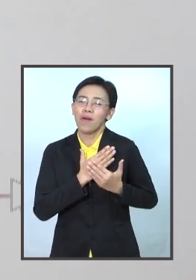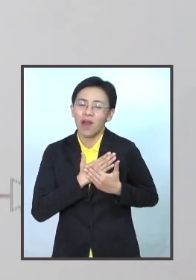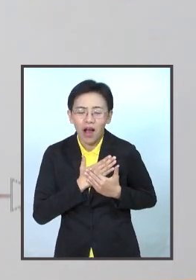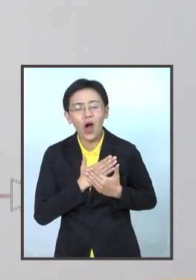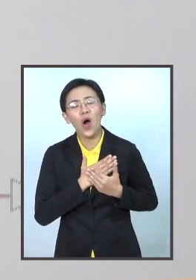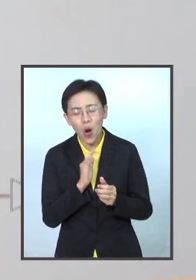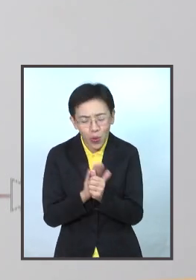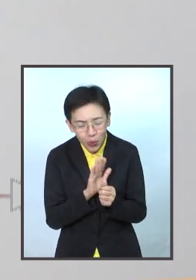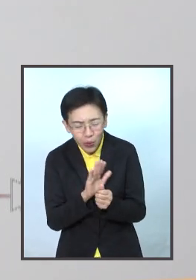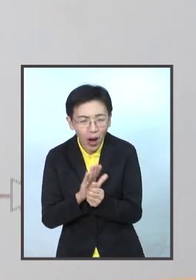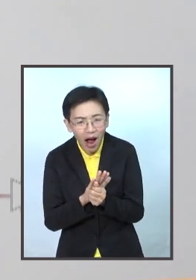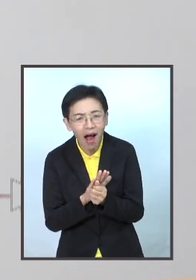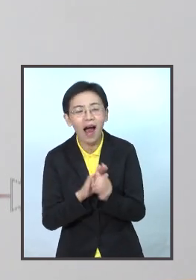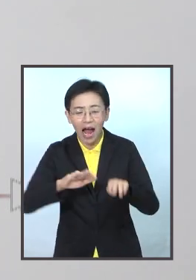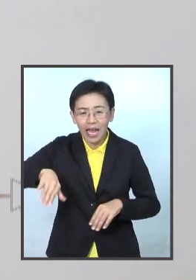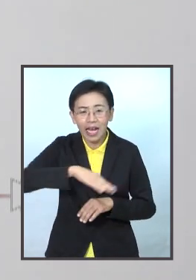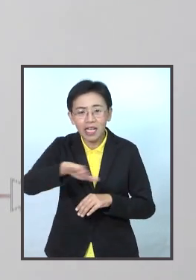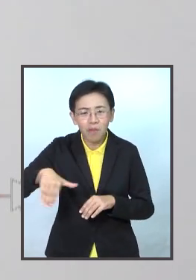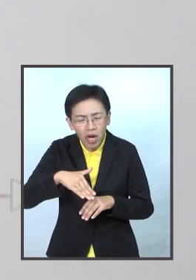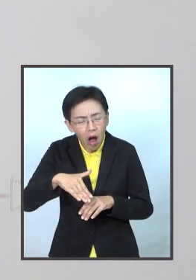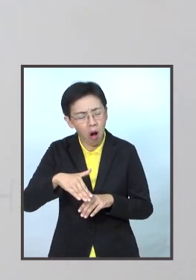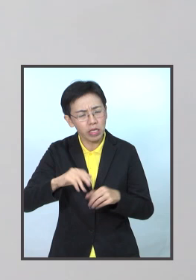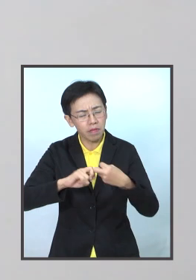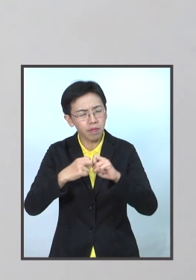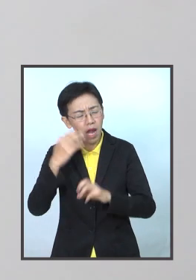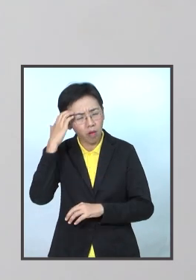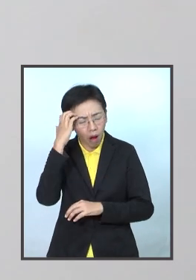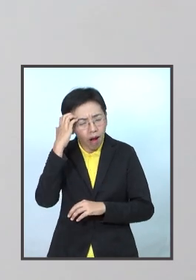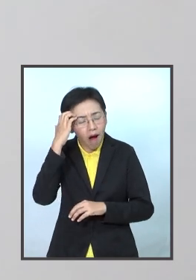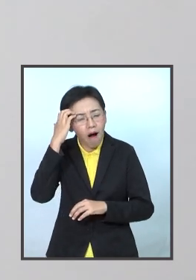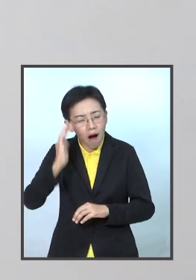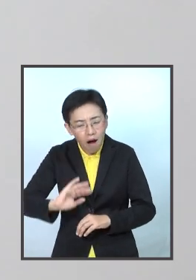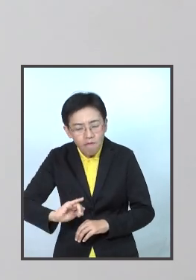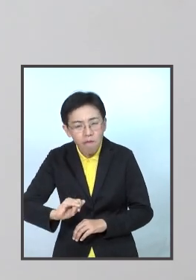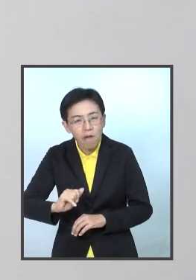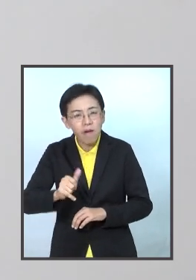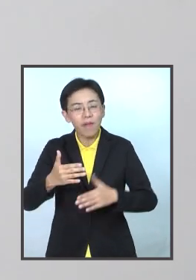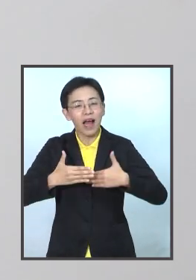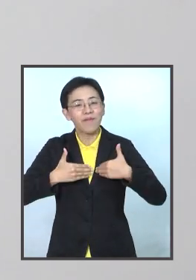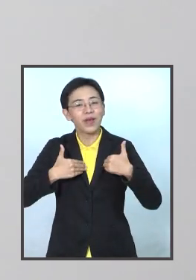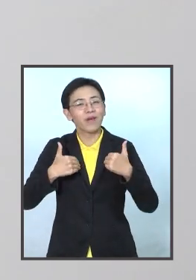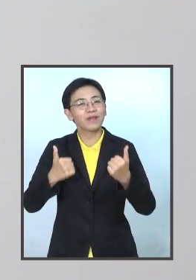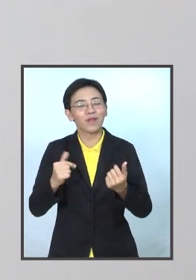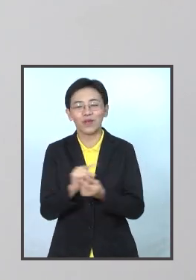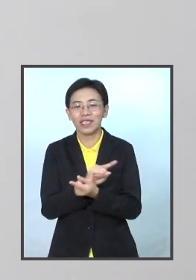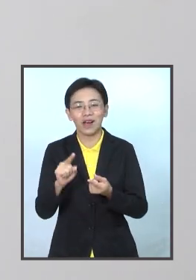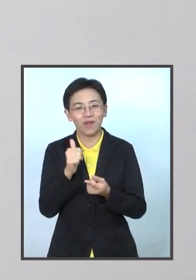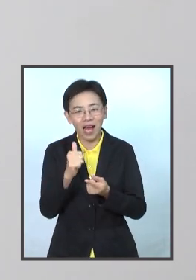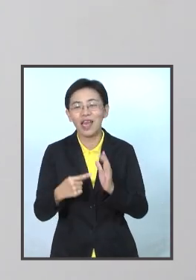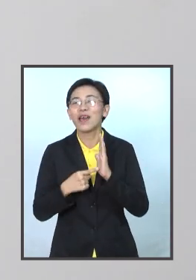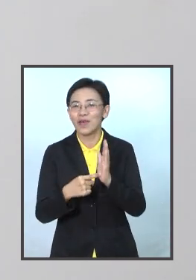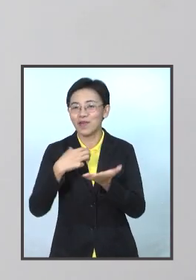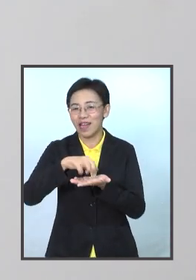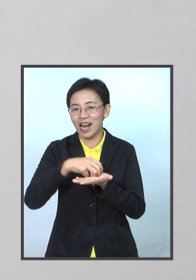ำให้เด็กหลายๆคนที่ประสบปัญหาทางสติปัญญานั้นกลับมาฟื้นฟูและมีความสุขอยู่ในสังคมได้นี่คืออีกหนึ่งตัวอย่